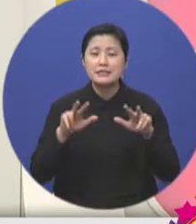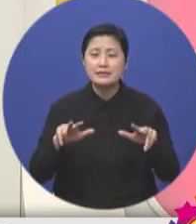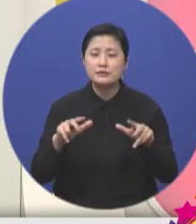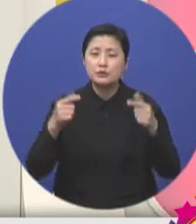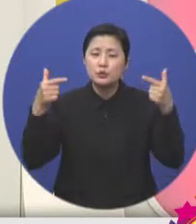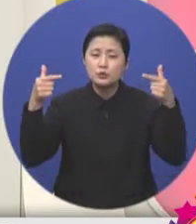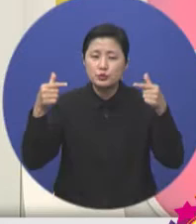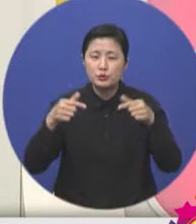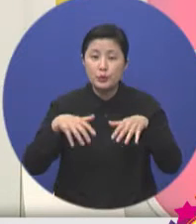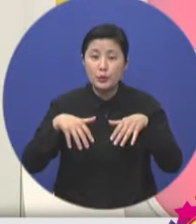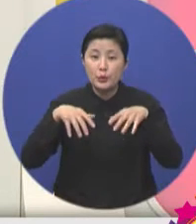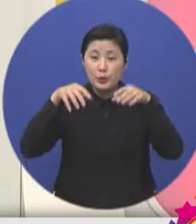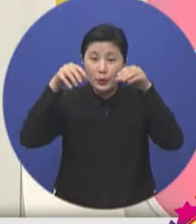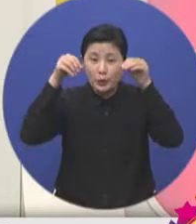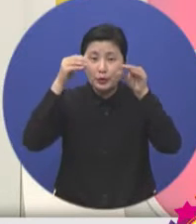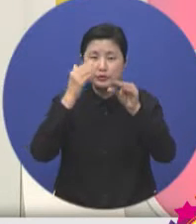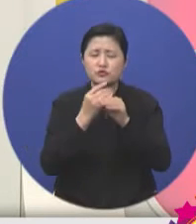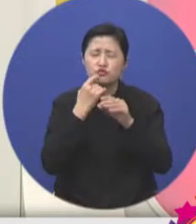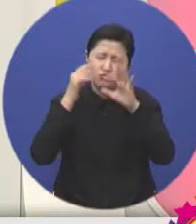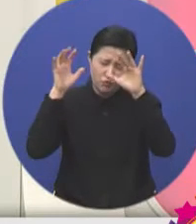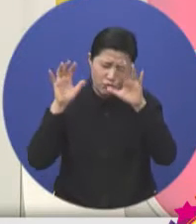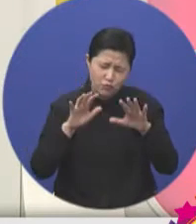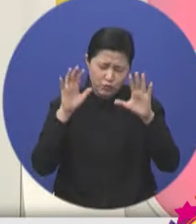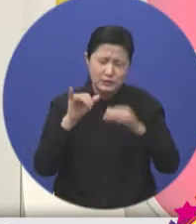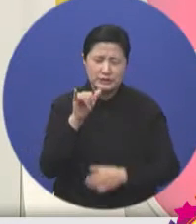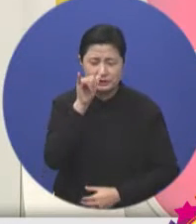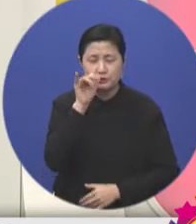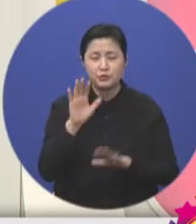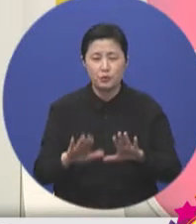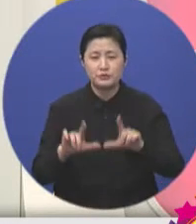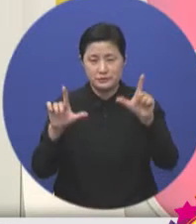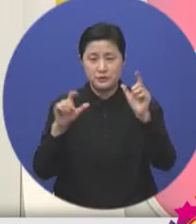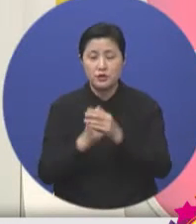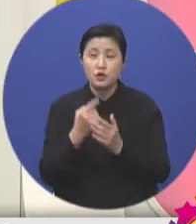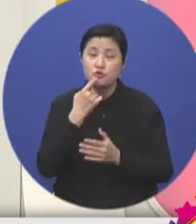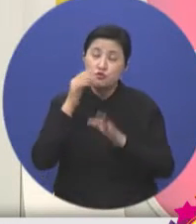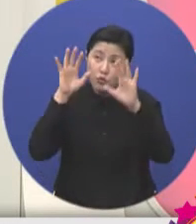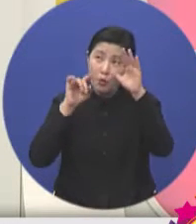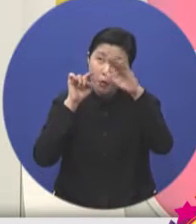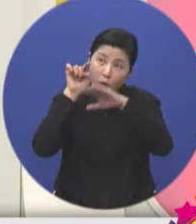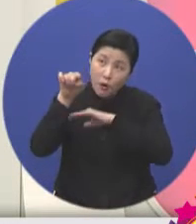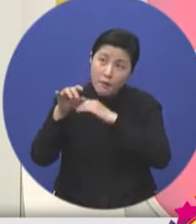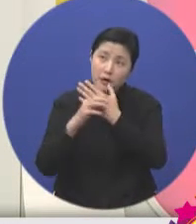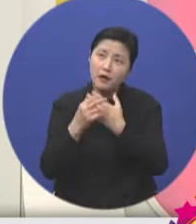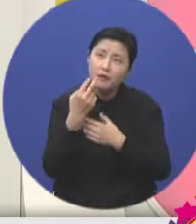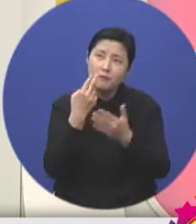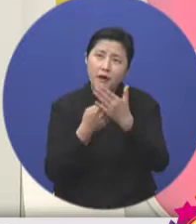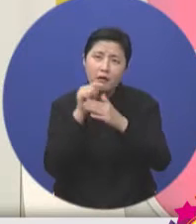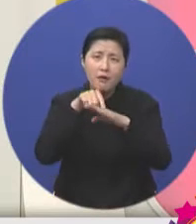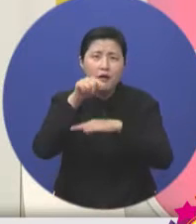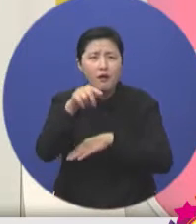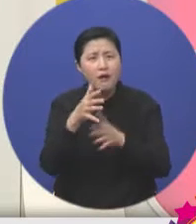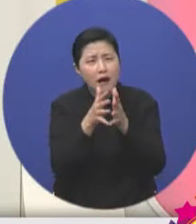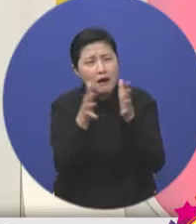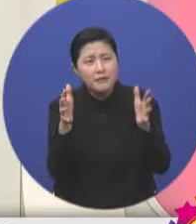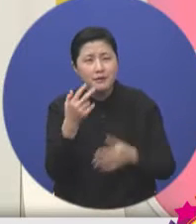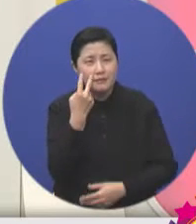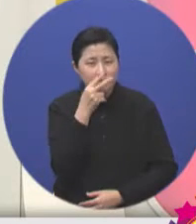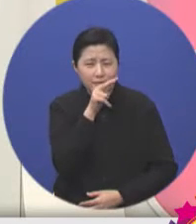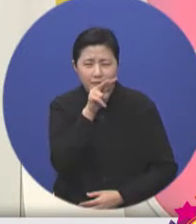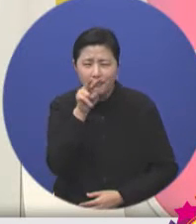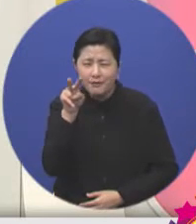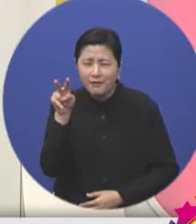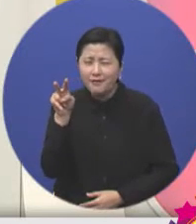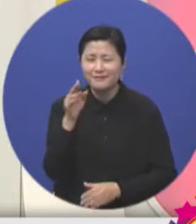좀 갰어. 근데 눈이 펑펑 와. 왜 눈만 내... 오면은 쳐다보는 거야 아마 이 아파트에서 쳐다보고 있는 거야.